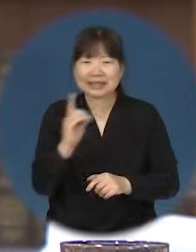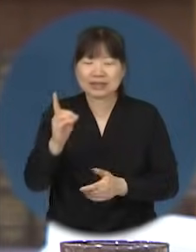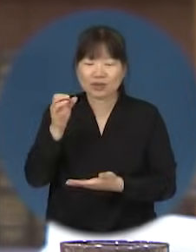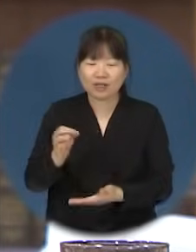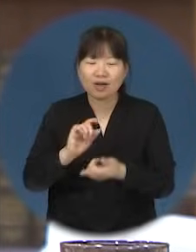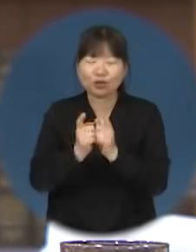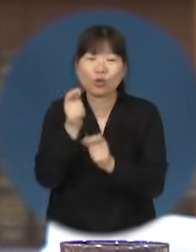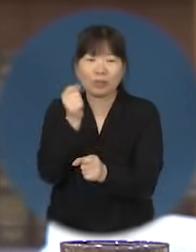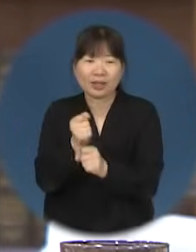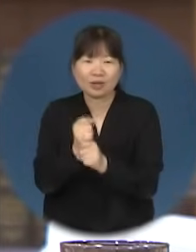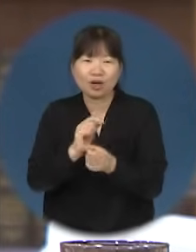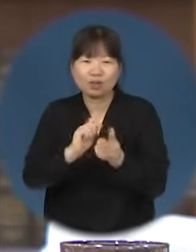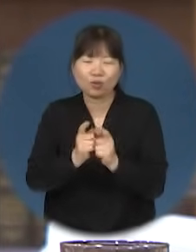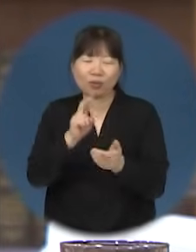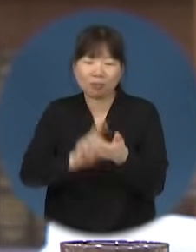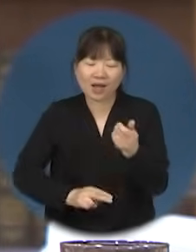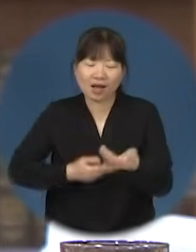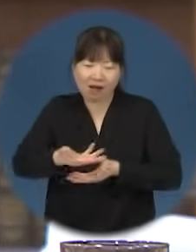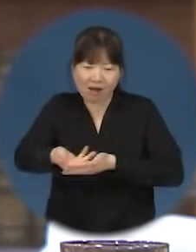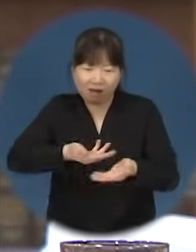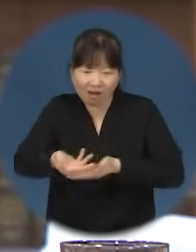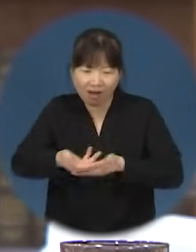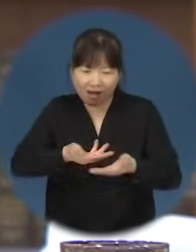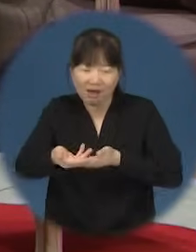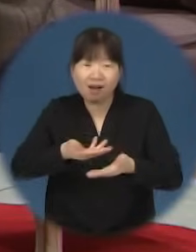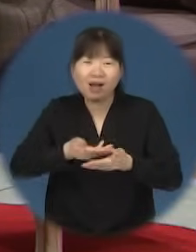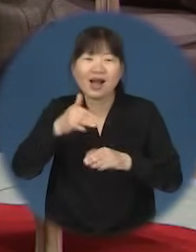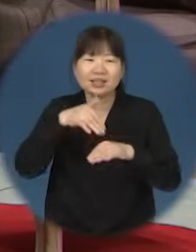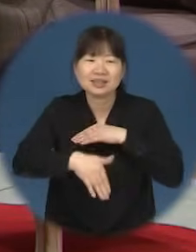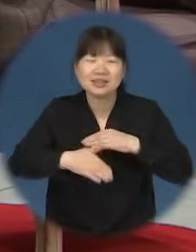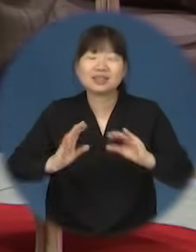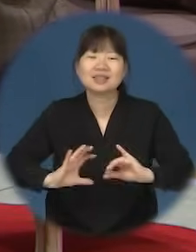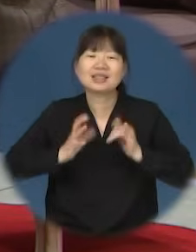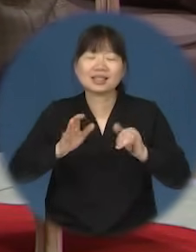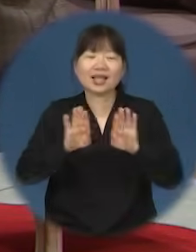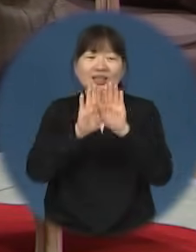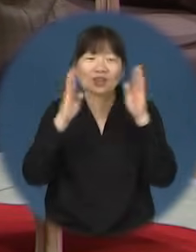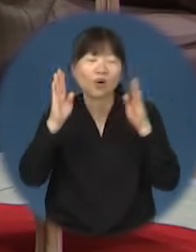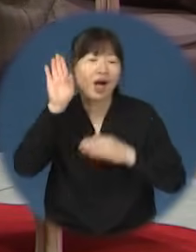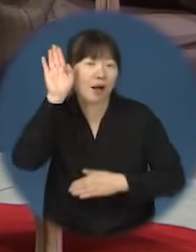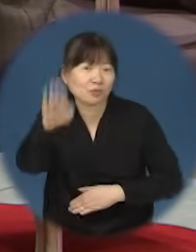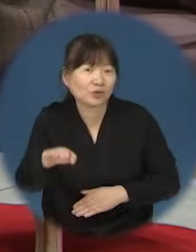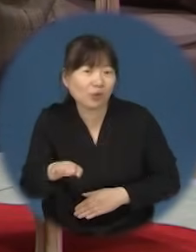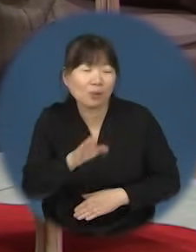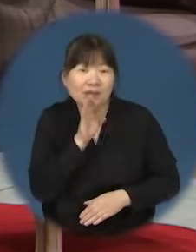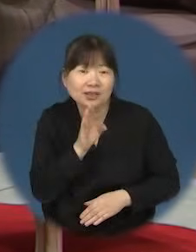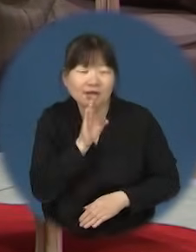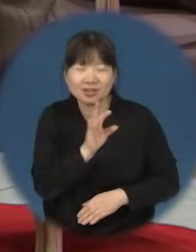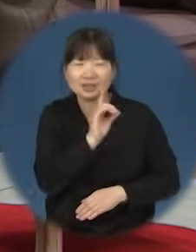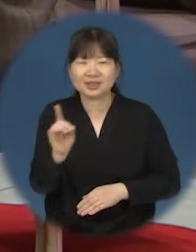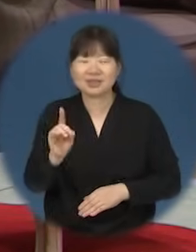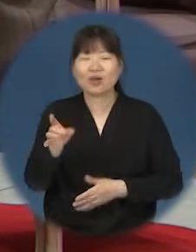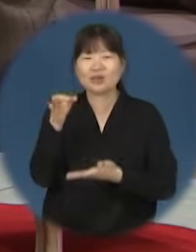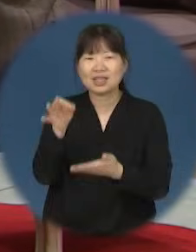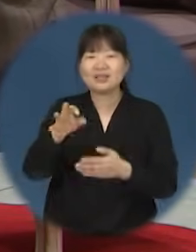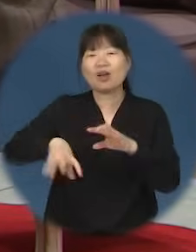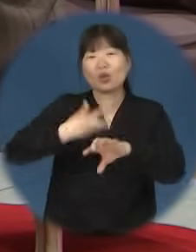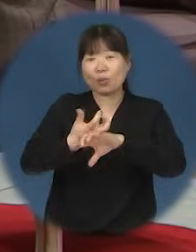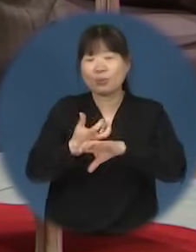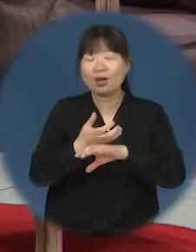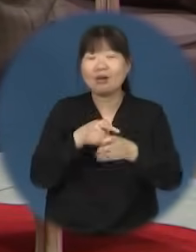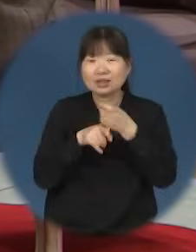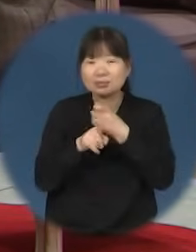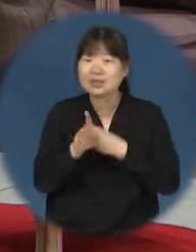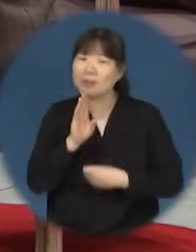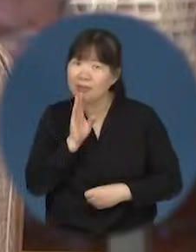서로서로 유통시키고 쉐어하고 하는 그런 세상이 열린다? 그럼요. 이게 디지털 자산 혁명이다? 이겁니까? 맞습니다.